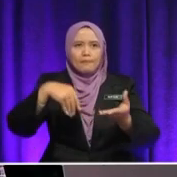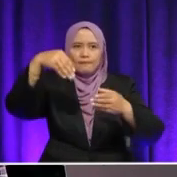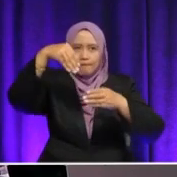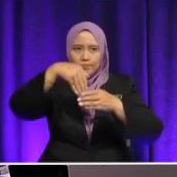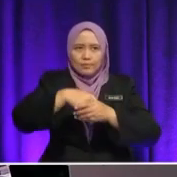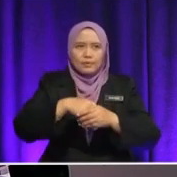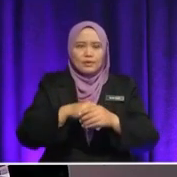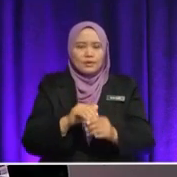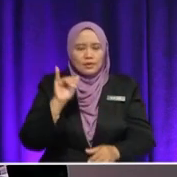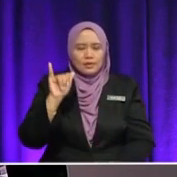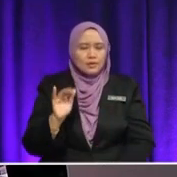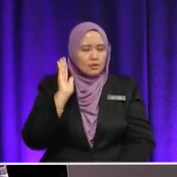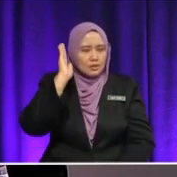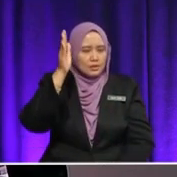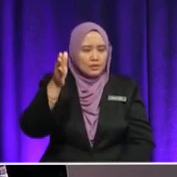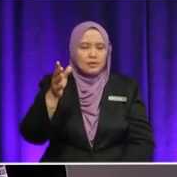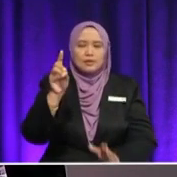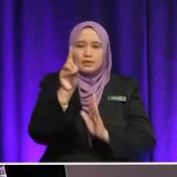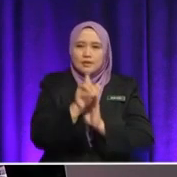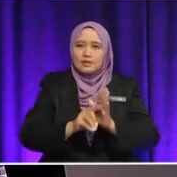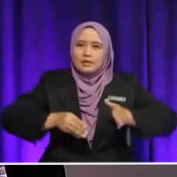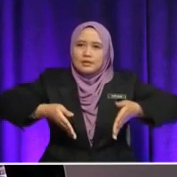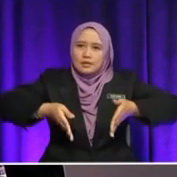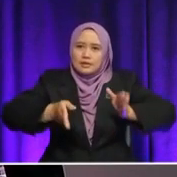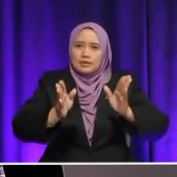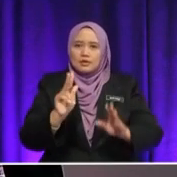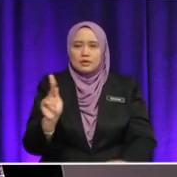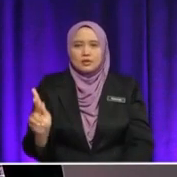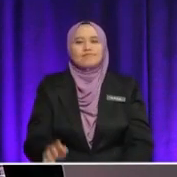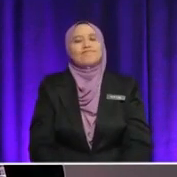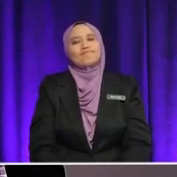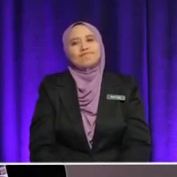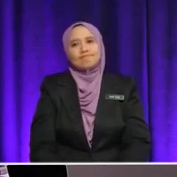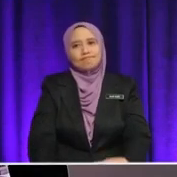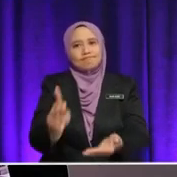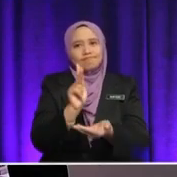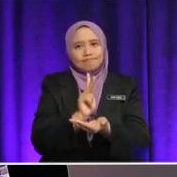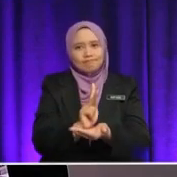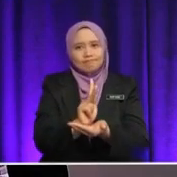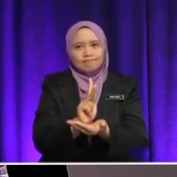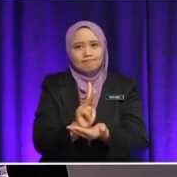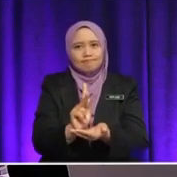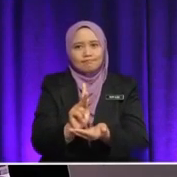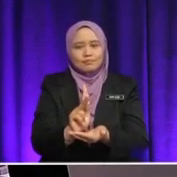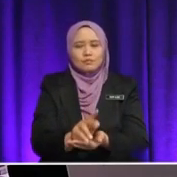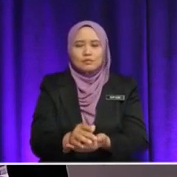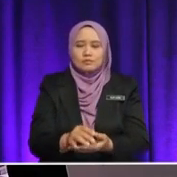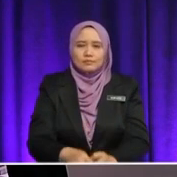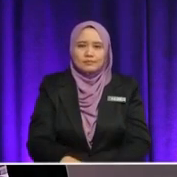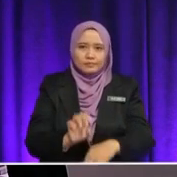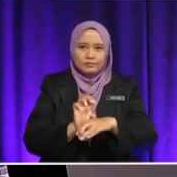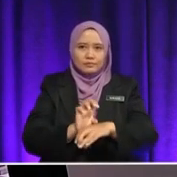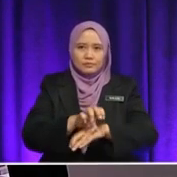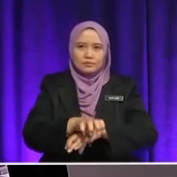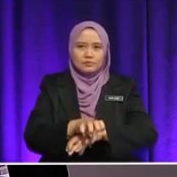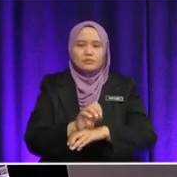you bye dah yang keempat Republik tersebut dia Taqwa Dado kesan-kesannya adalah pada akhirnya jauh